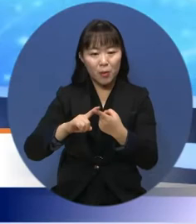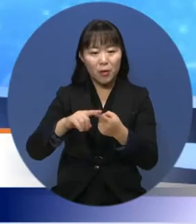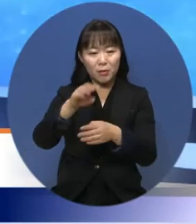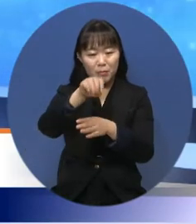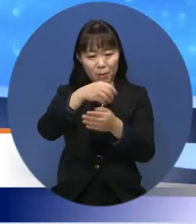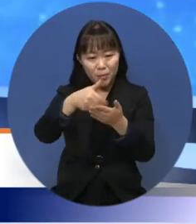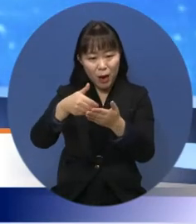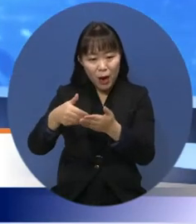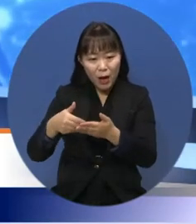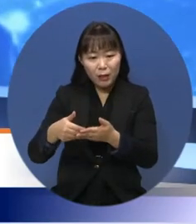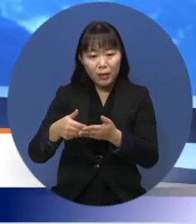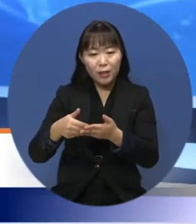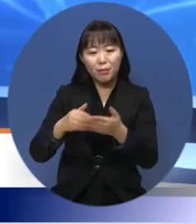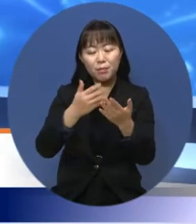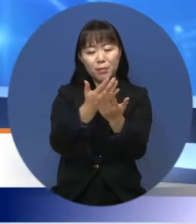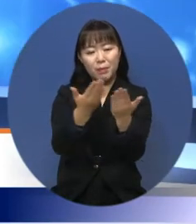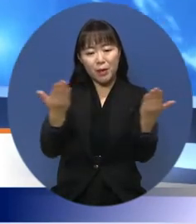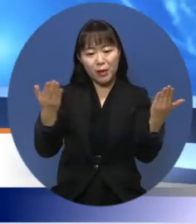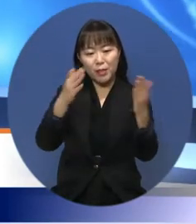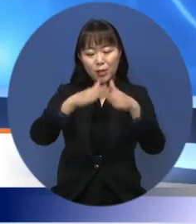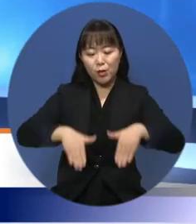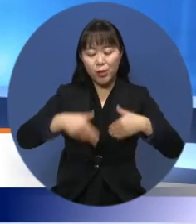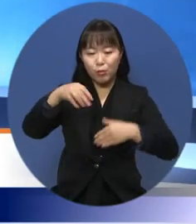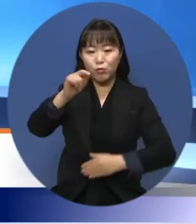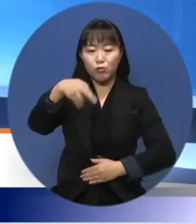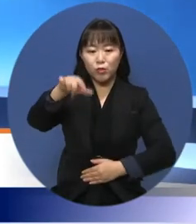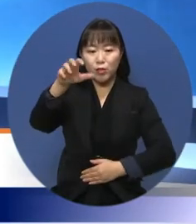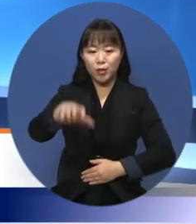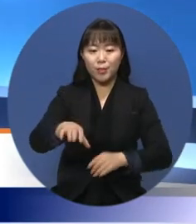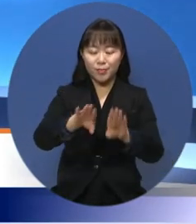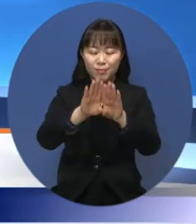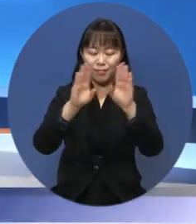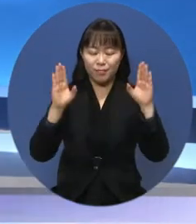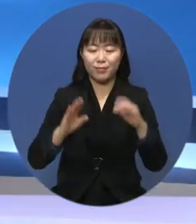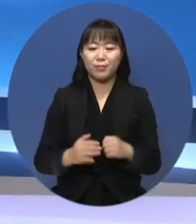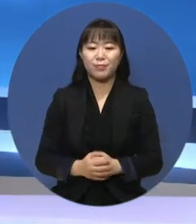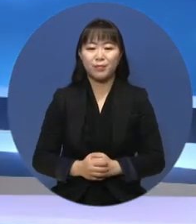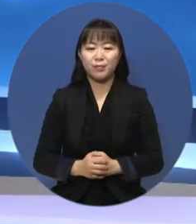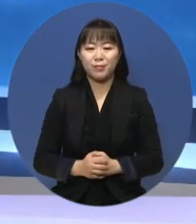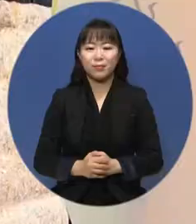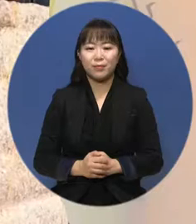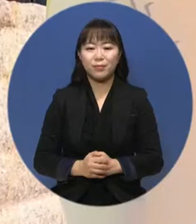전남 순천에서 열렸습니다 이소영 기자가 전합니다